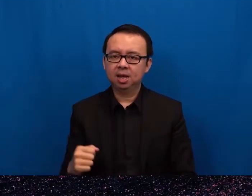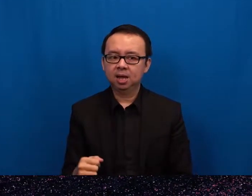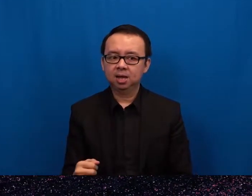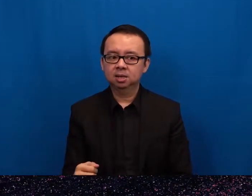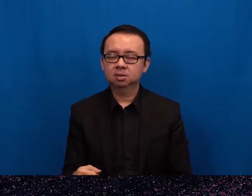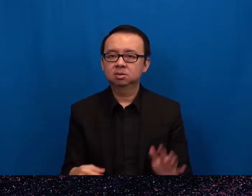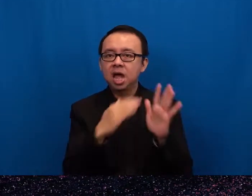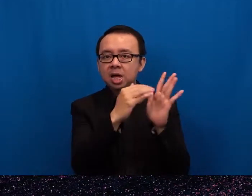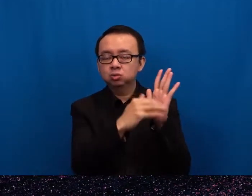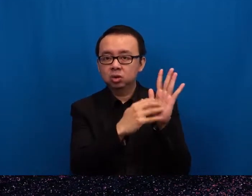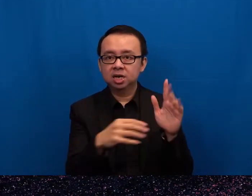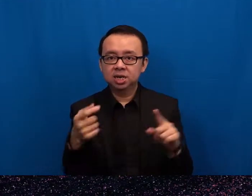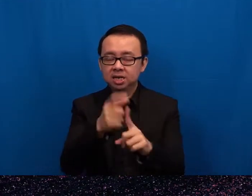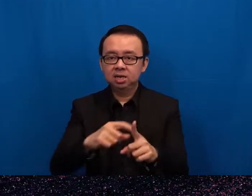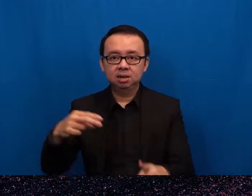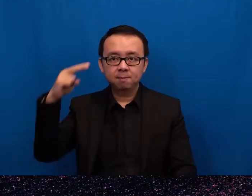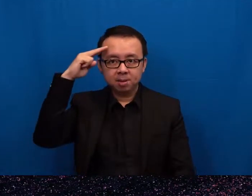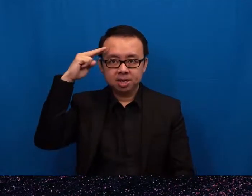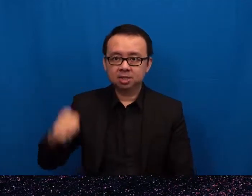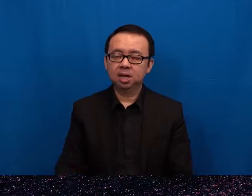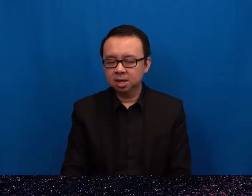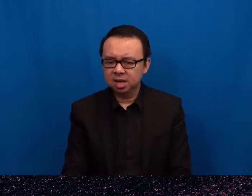But there is no spiritual distancing.